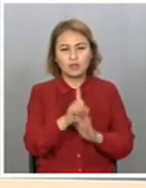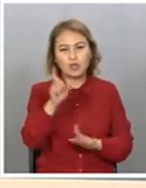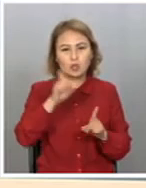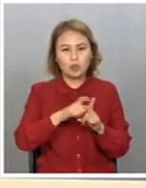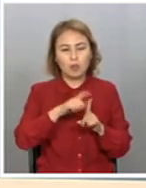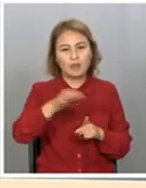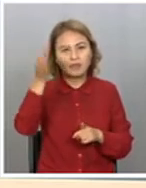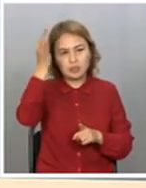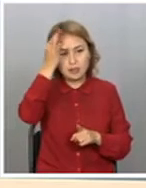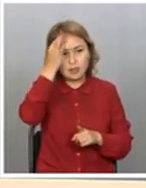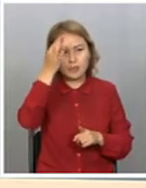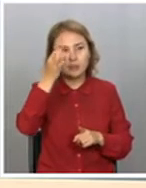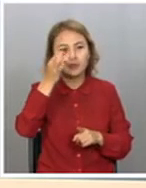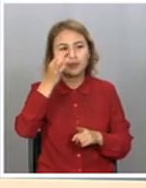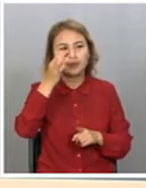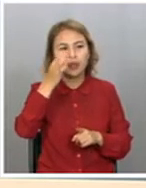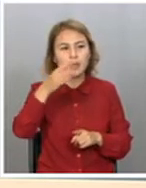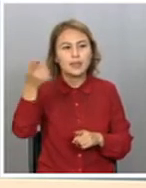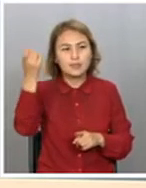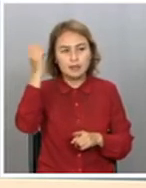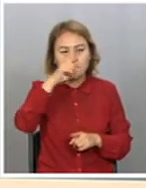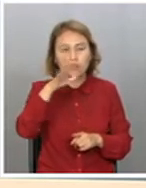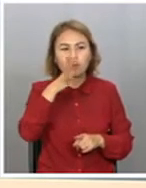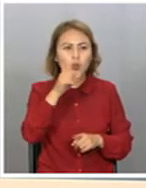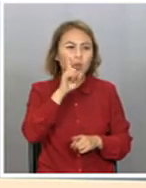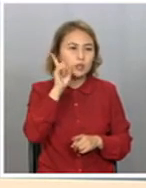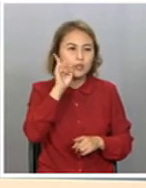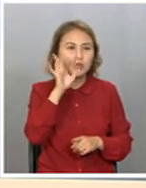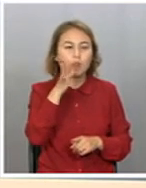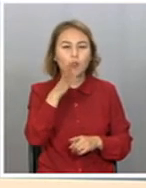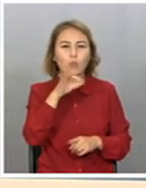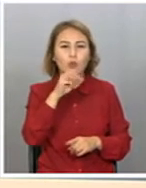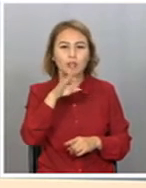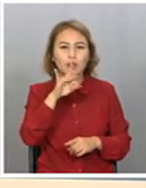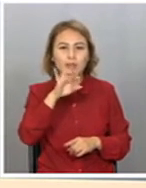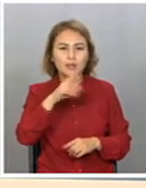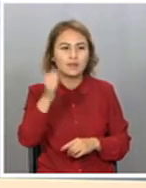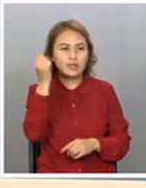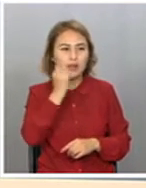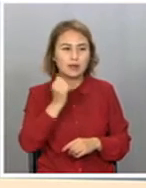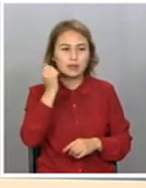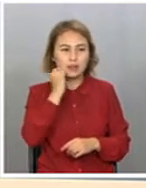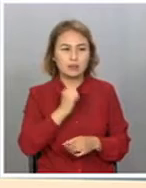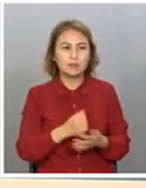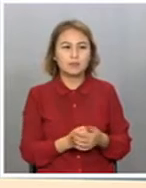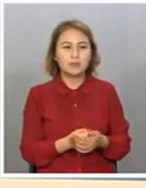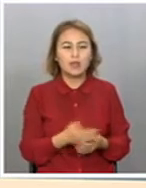нашего текста. «Знание в юности – это мудрость в старости».